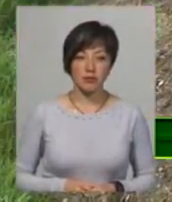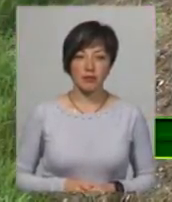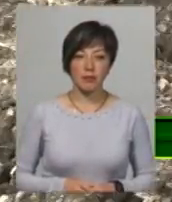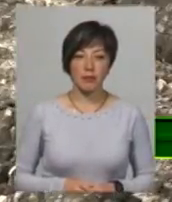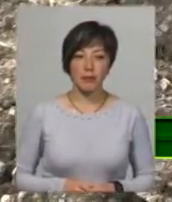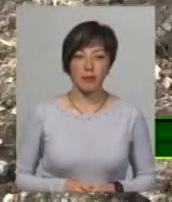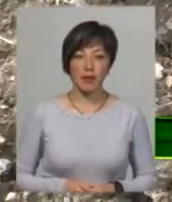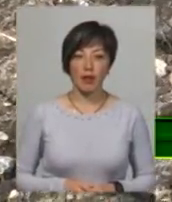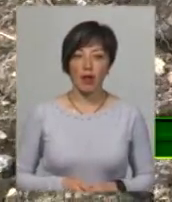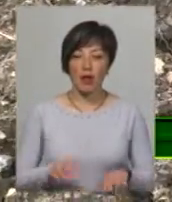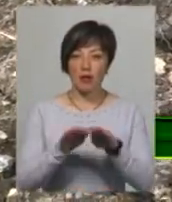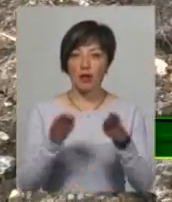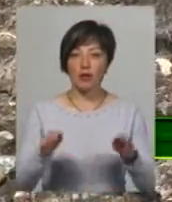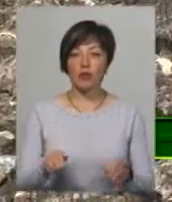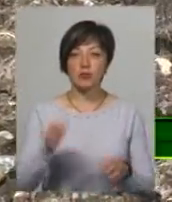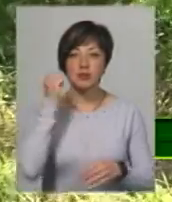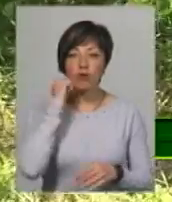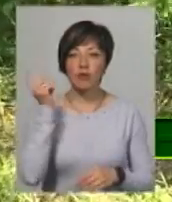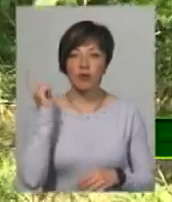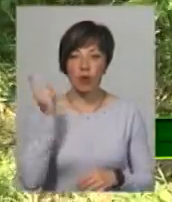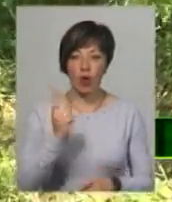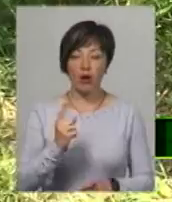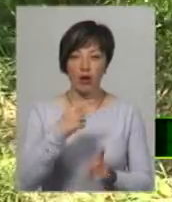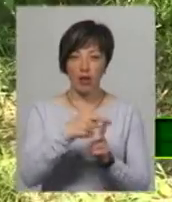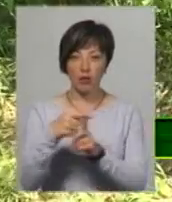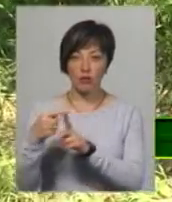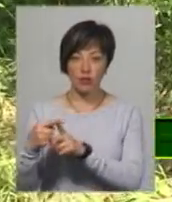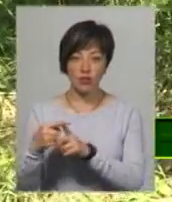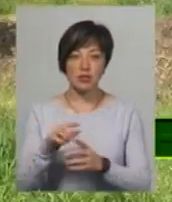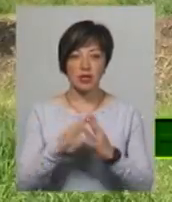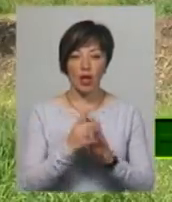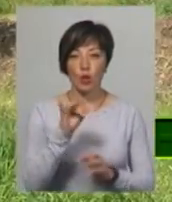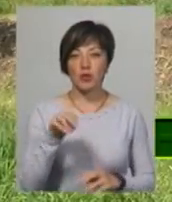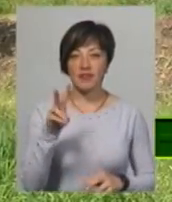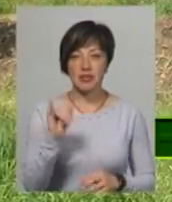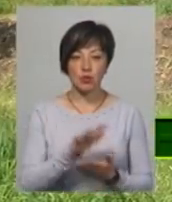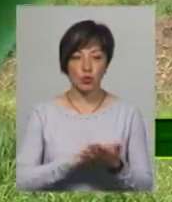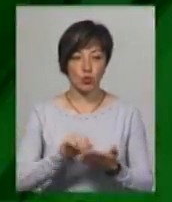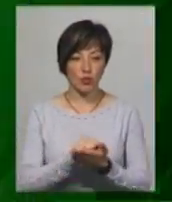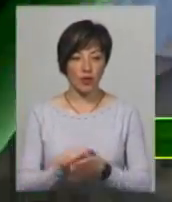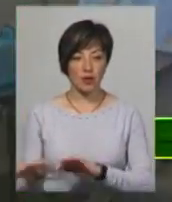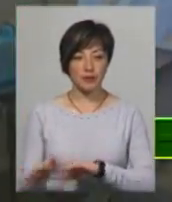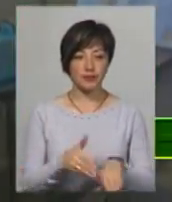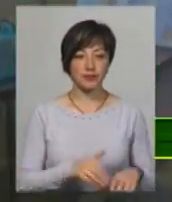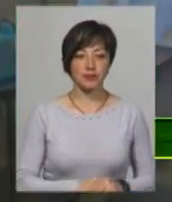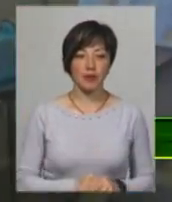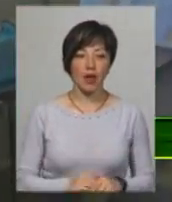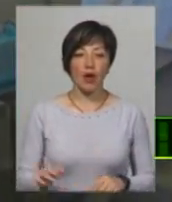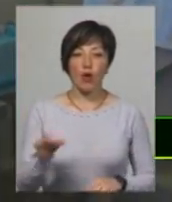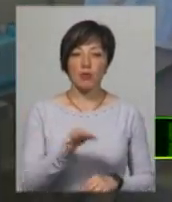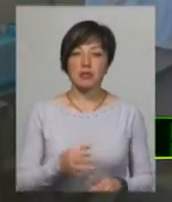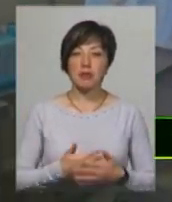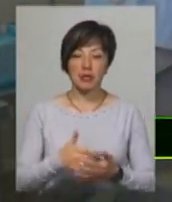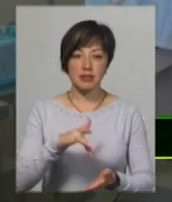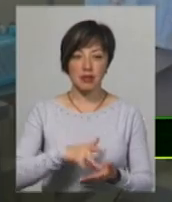Надгробки старовинного кладовища Калюс поблизу села Рудківці Новошицької об'єднаної територіальної громади зруйнували. Обласний